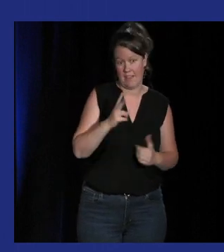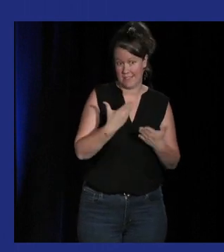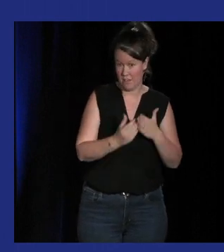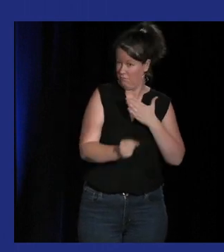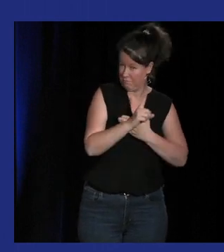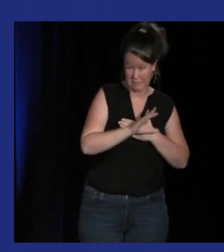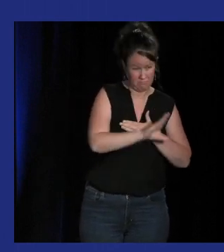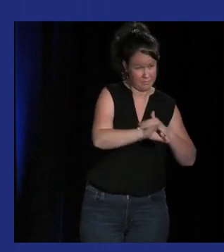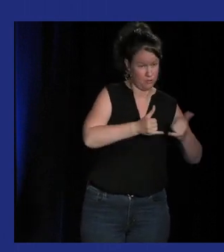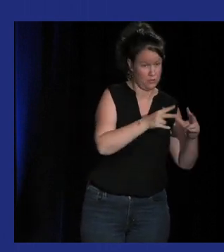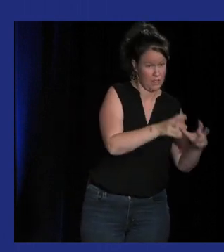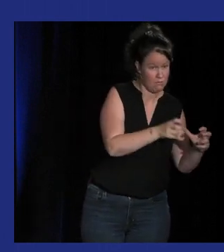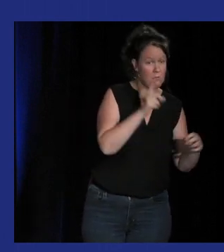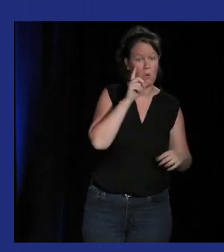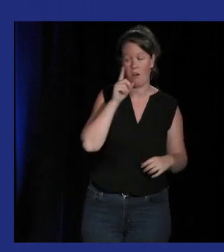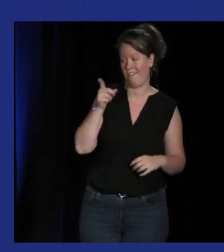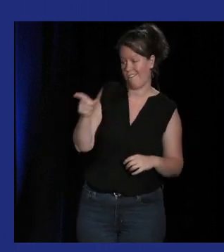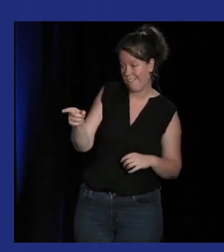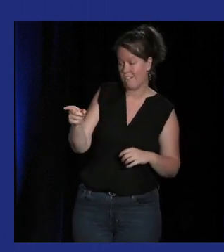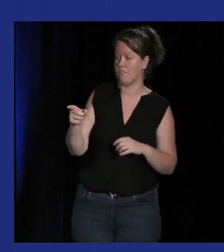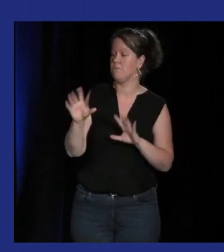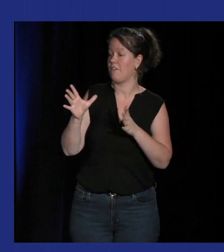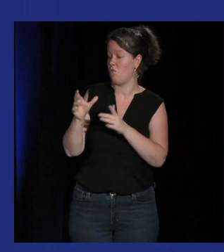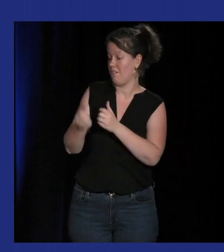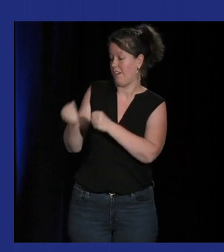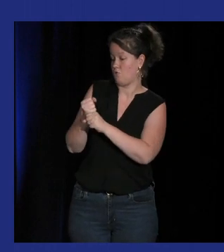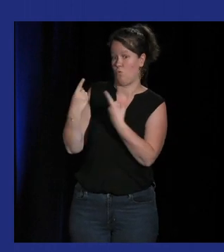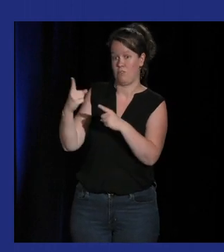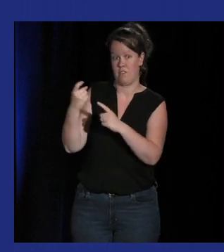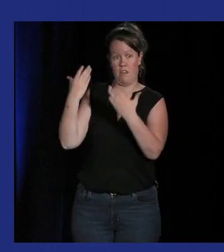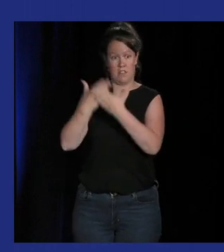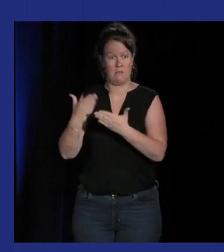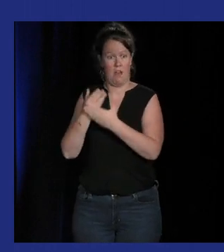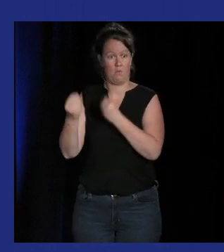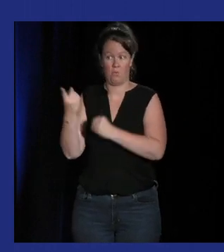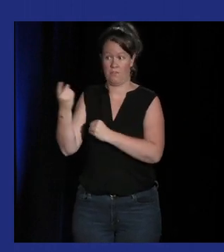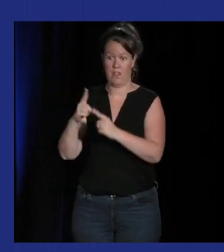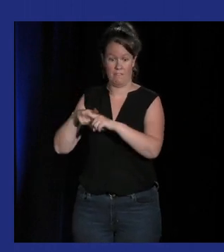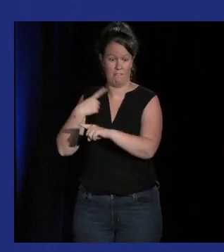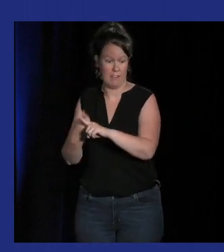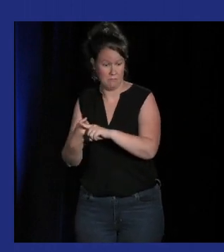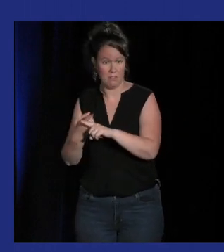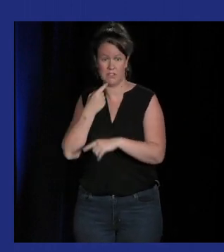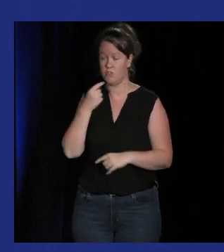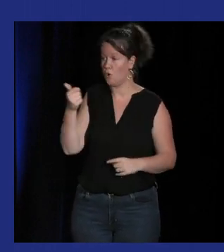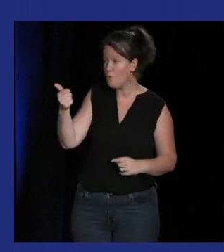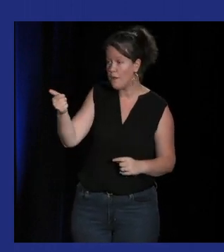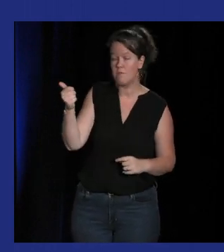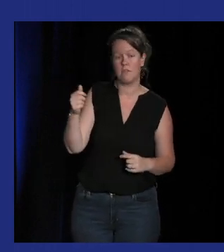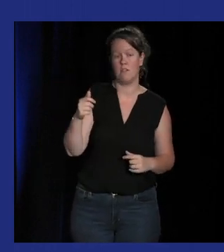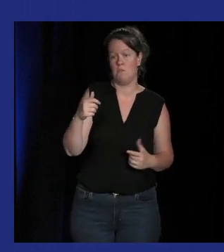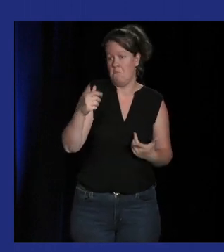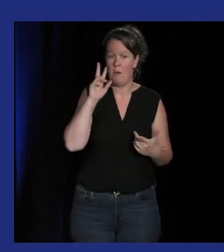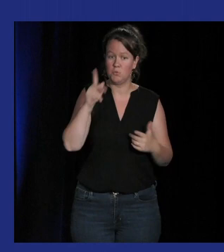bosser pour des médias linéaires et faut leur dire bon votre musique il faut qu'elle soit il faut que on puisse changer à n'importe quel moment changer le changer les toutes les couches et tout ça